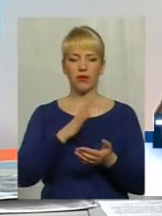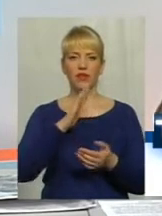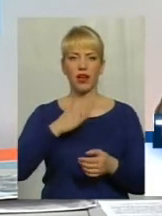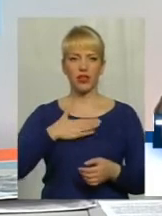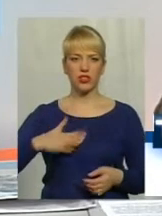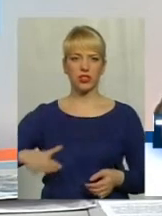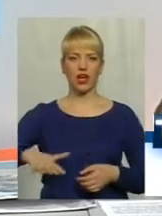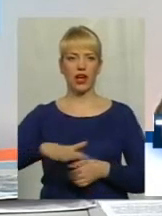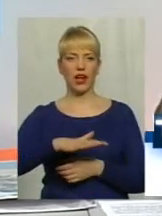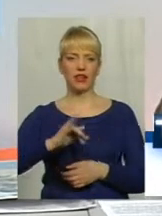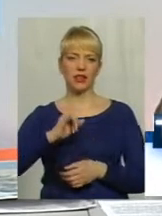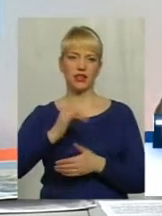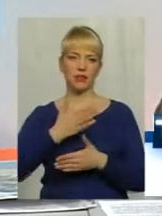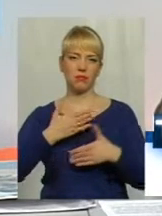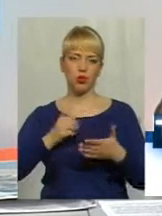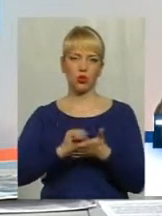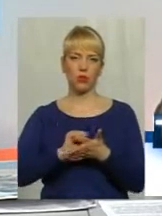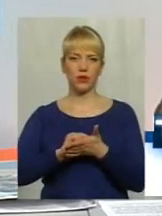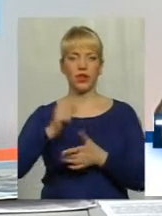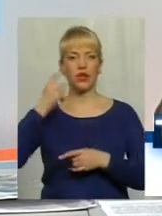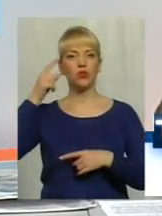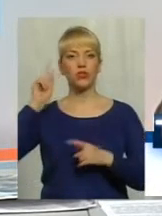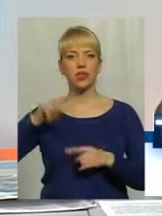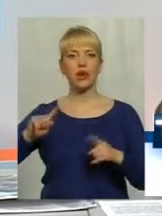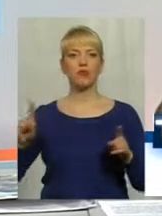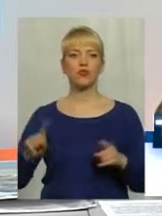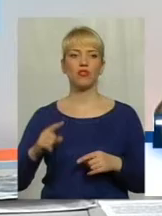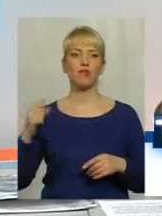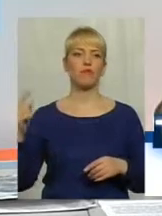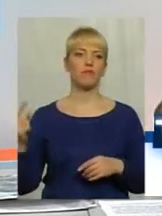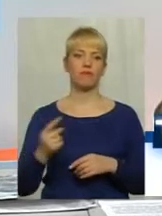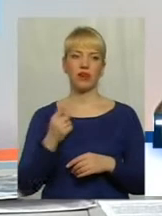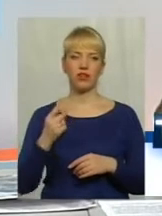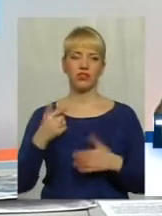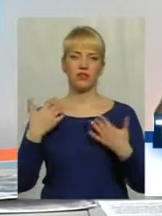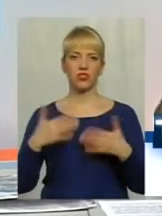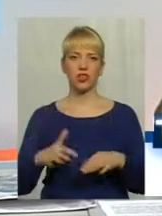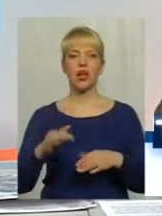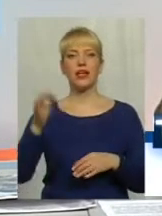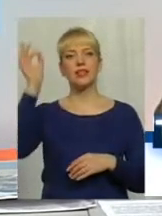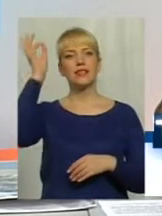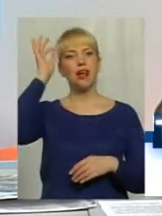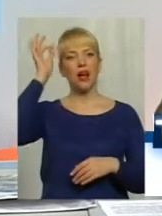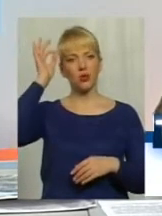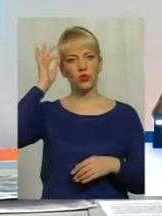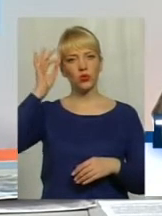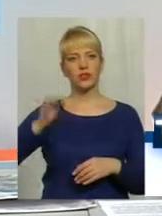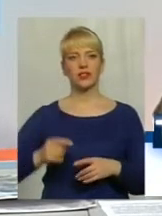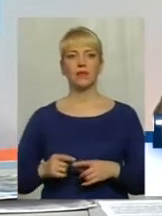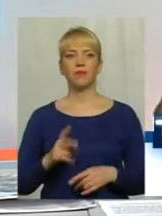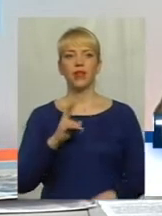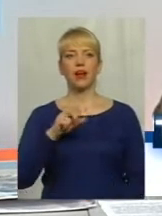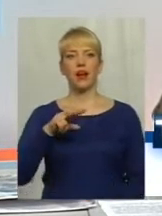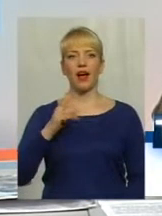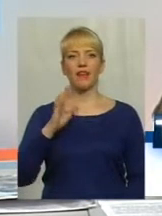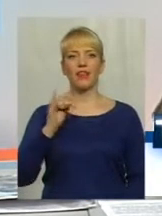ми вже документально знаємо, що вперше вже згадується кальвіністська